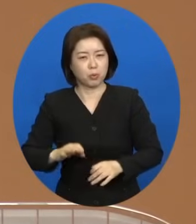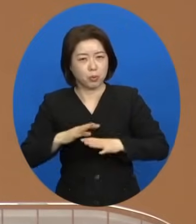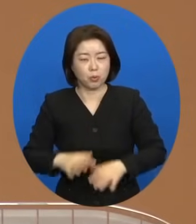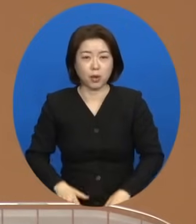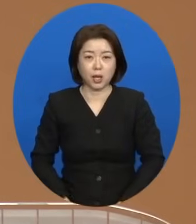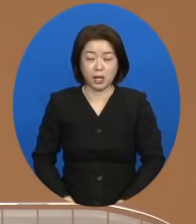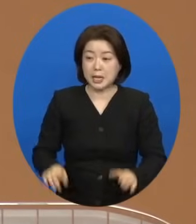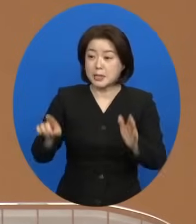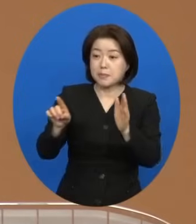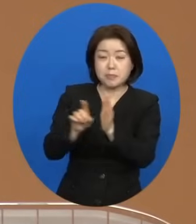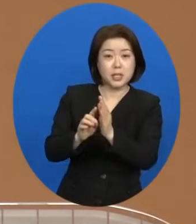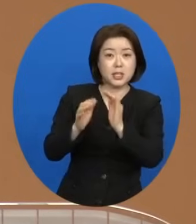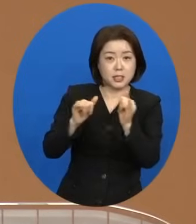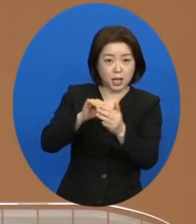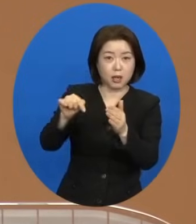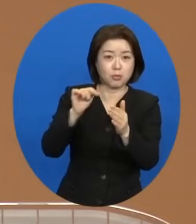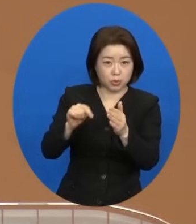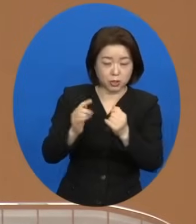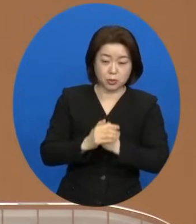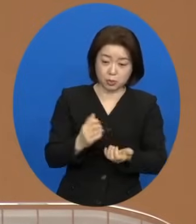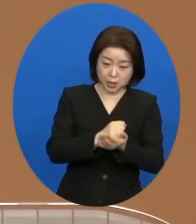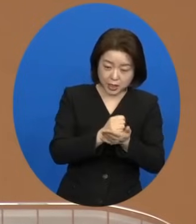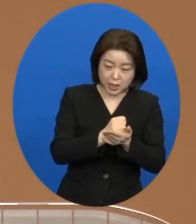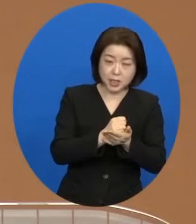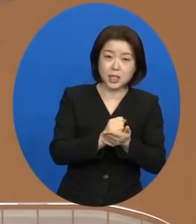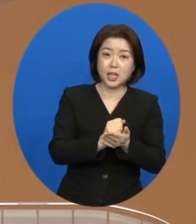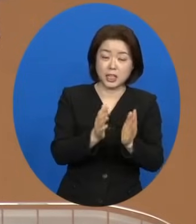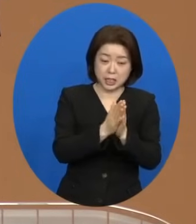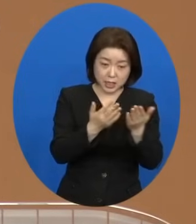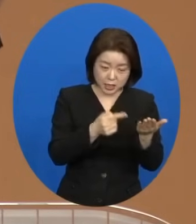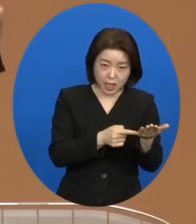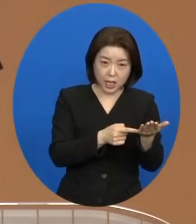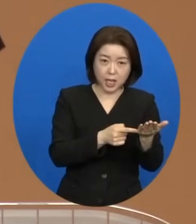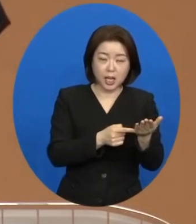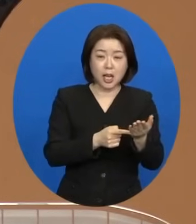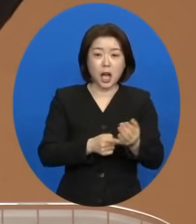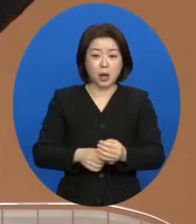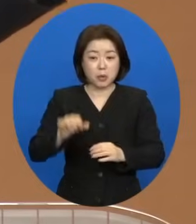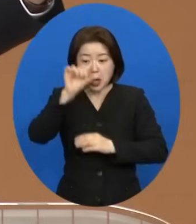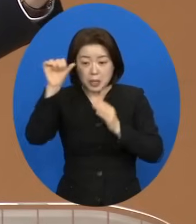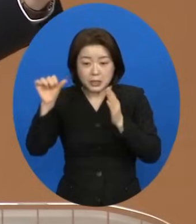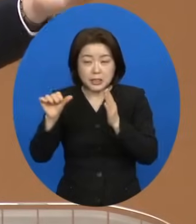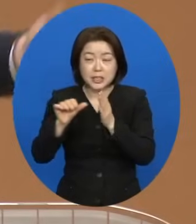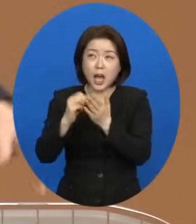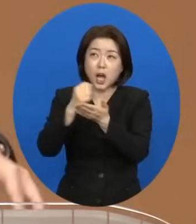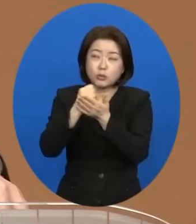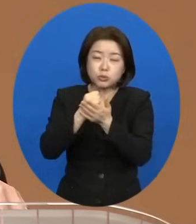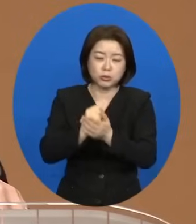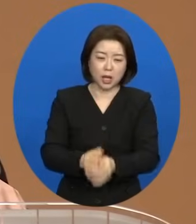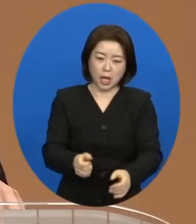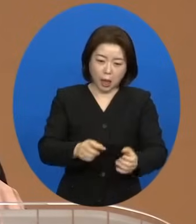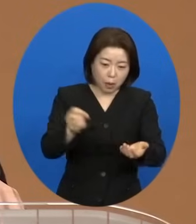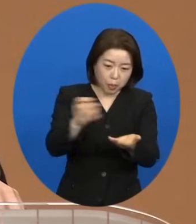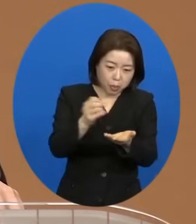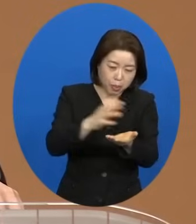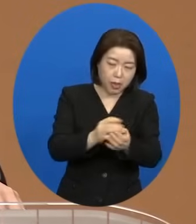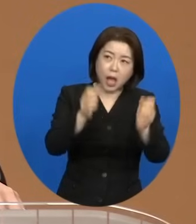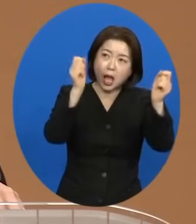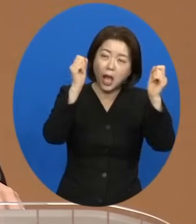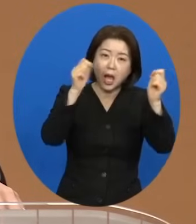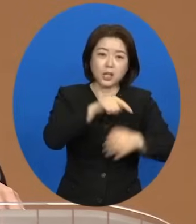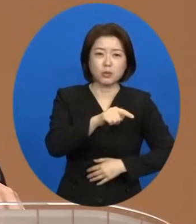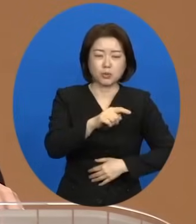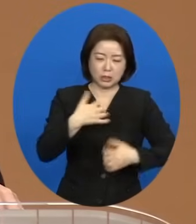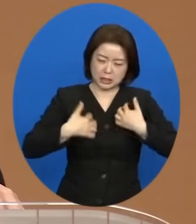중에서도 주옥과 또 사주팔자 다르긴 하지만 사주와 또한 점치는 것을 즐겨하는 분들이 있다는 사실이